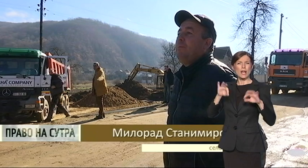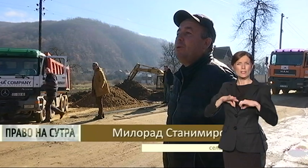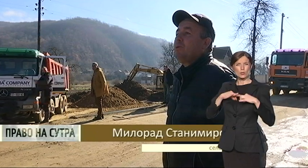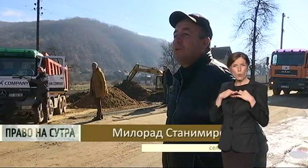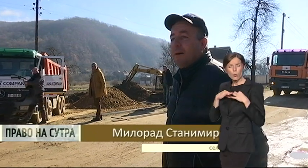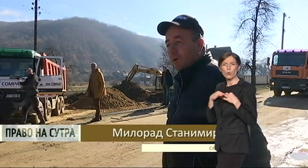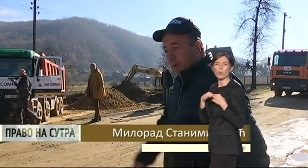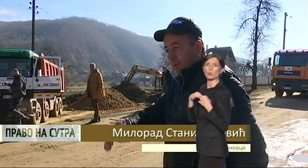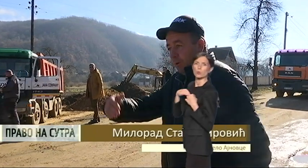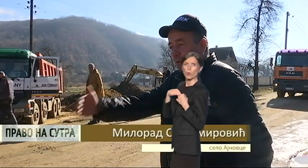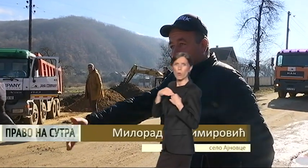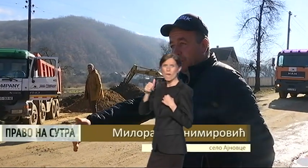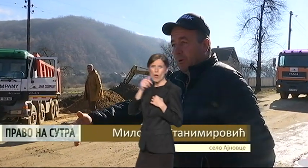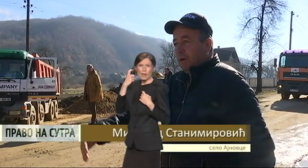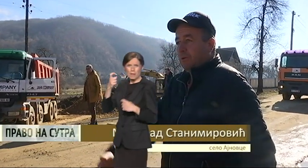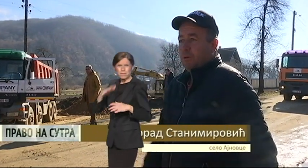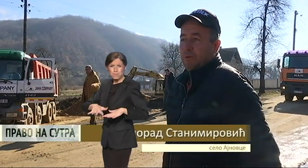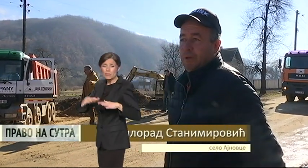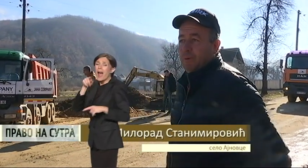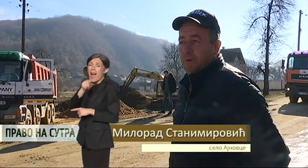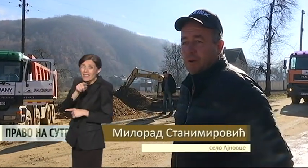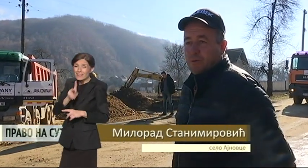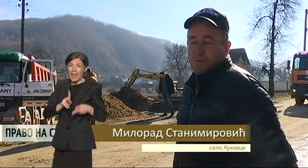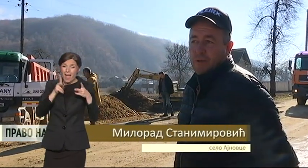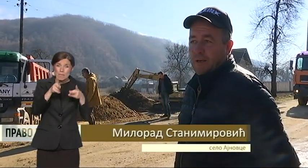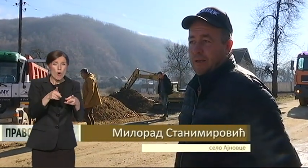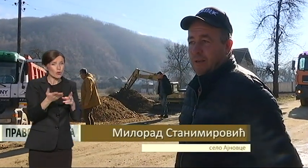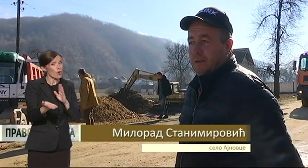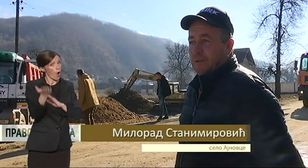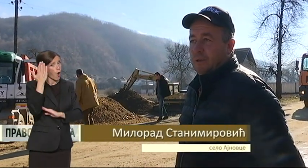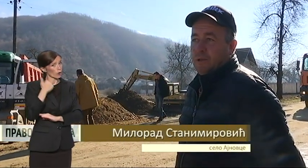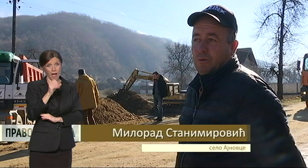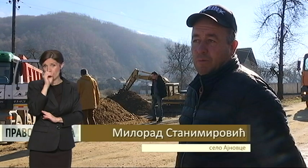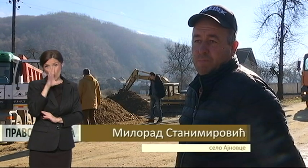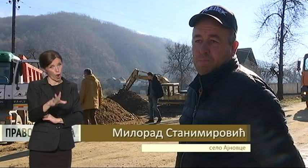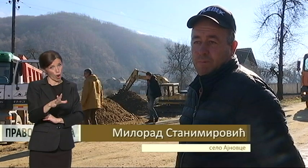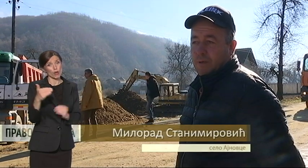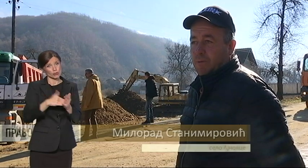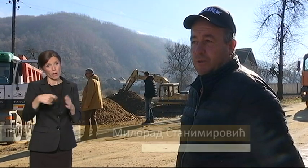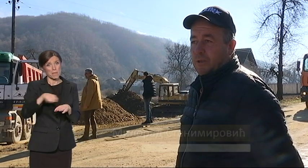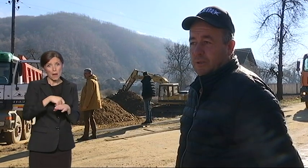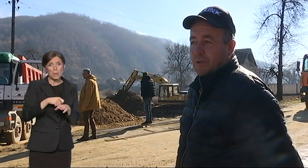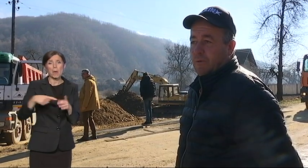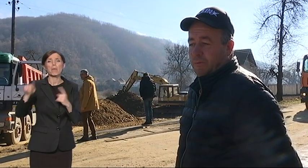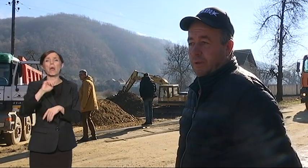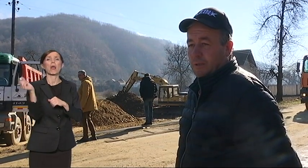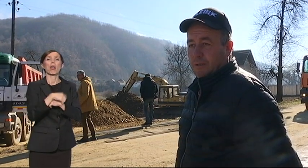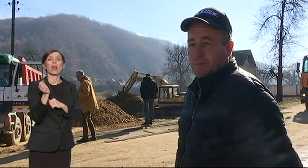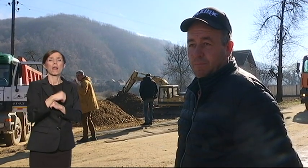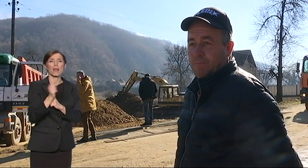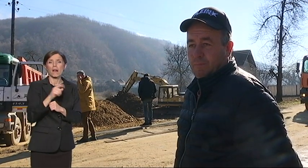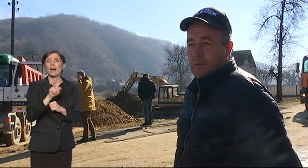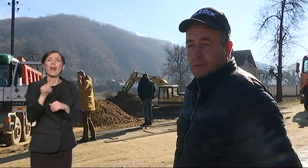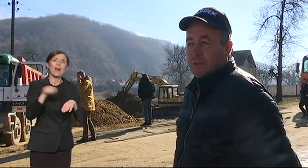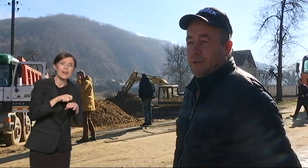taj je mos odavno bio podkopan, onako niko nije poveo računa da se to reguliše, da se renovira, da